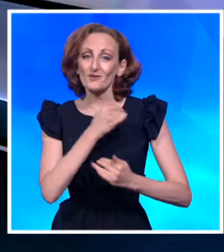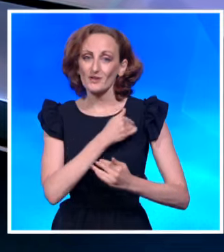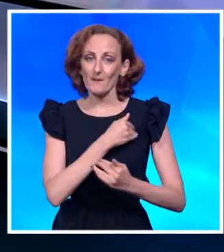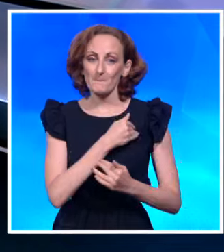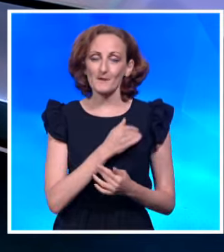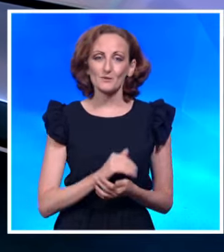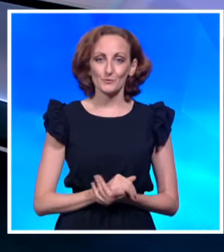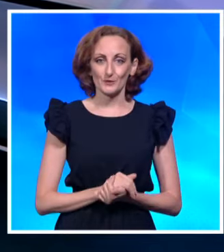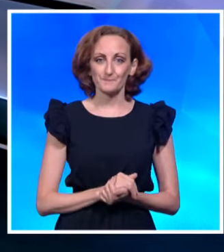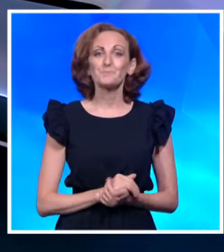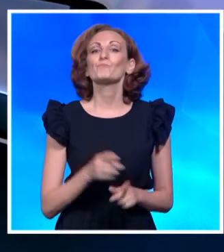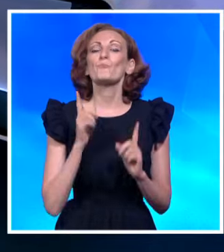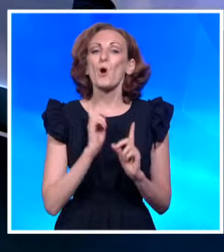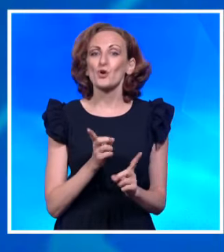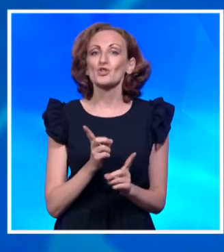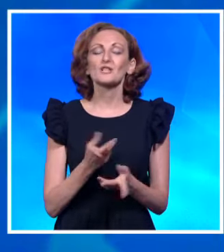ли